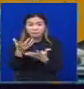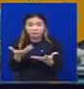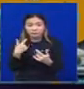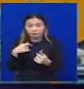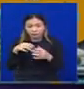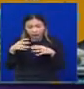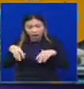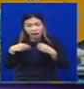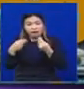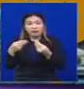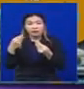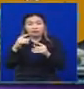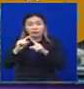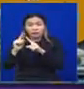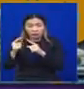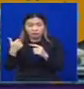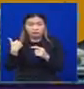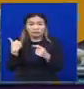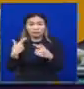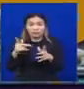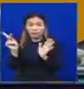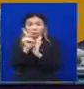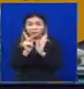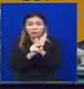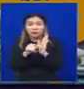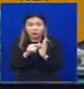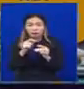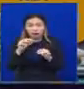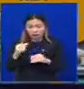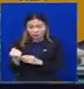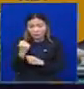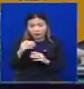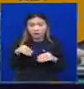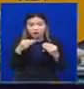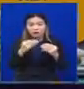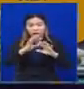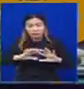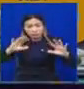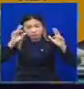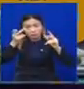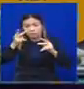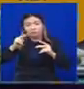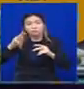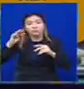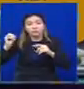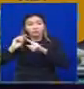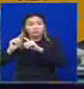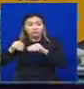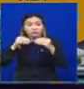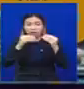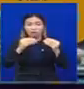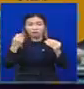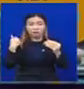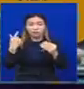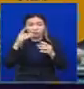อนุโลมด้วยนะเว้นแต่กรณีที่กฎหมายบัญญัติให้เป็นอำนาจและหน้าที่ของรัฐมนตรีและยังคงข้อห้ามรัฐม